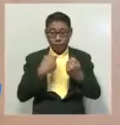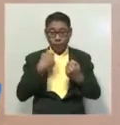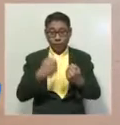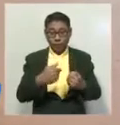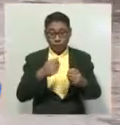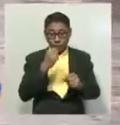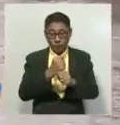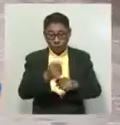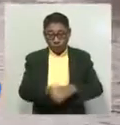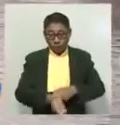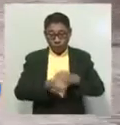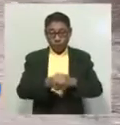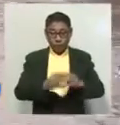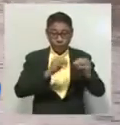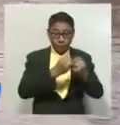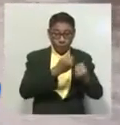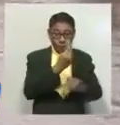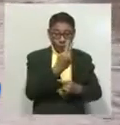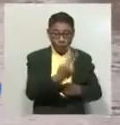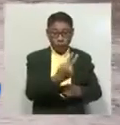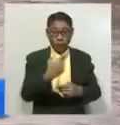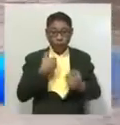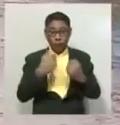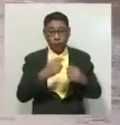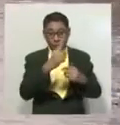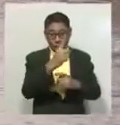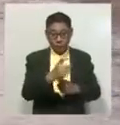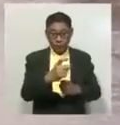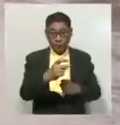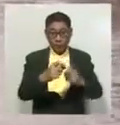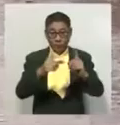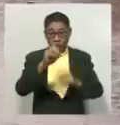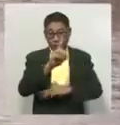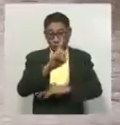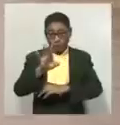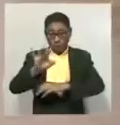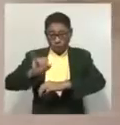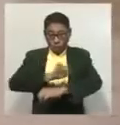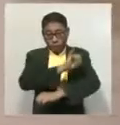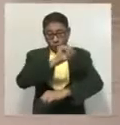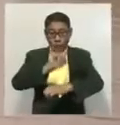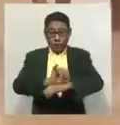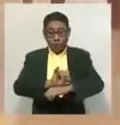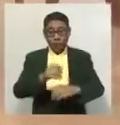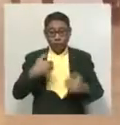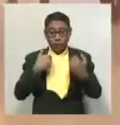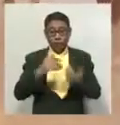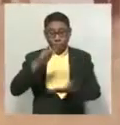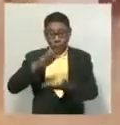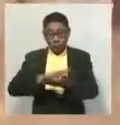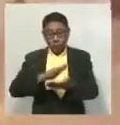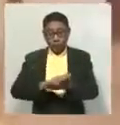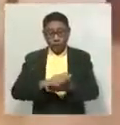ยและพื้นที่การเกษตรที่หมู่2บ้านป่าคายตอนนี้เสียหายแล้วกว่า100ไร่นะคะ ส่วนที่โรง